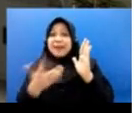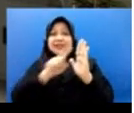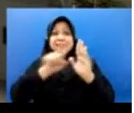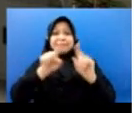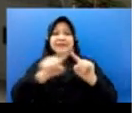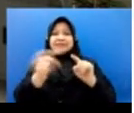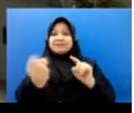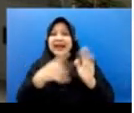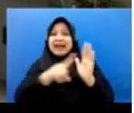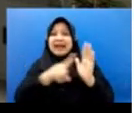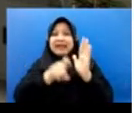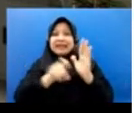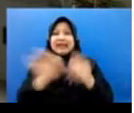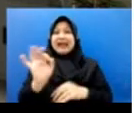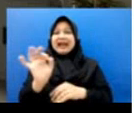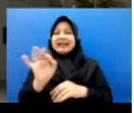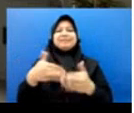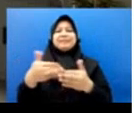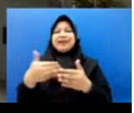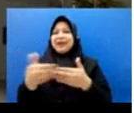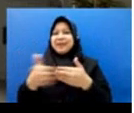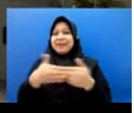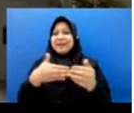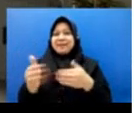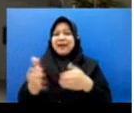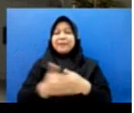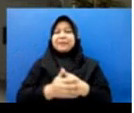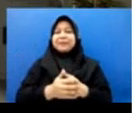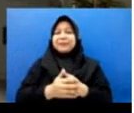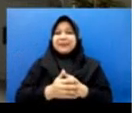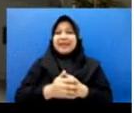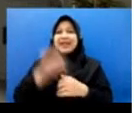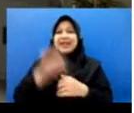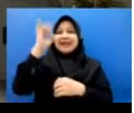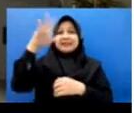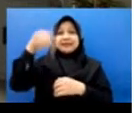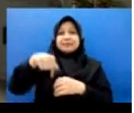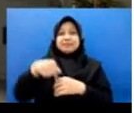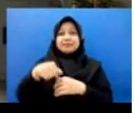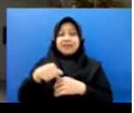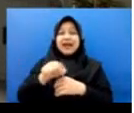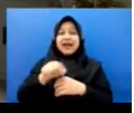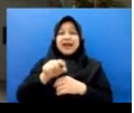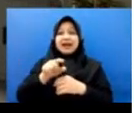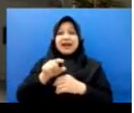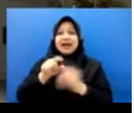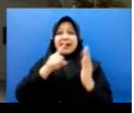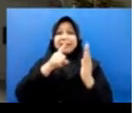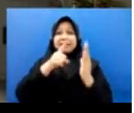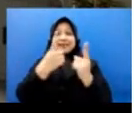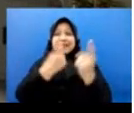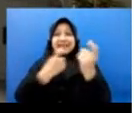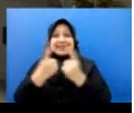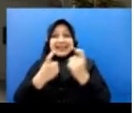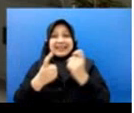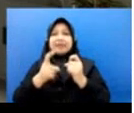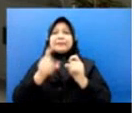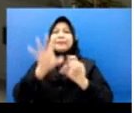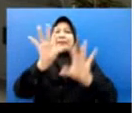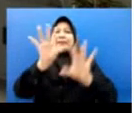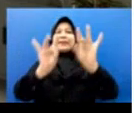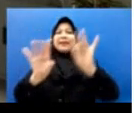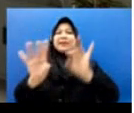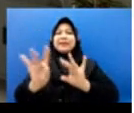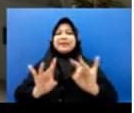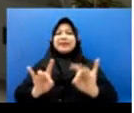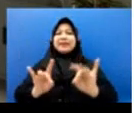Dari banyaknya pertanyaan yang masuk pada siang hari ini, kami telah memilihkan beberapa pertanyaan, tidak bisa semuanya dijawab karena keterbatasan